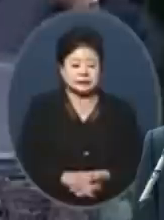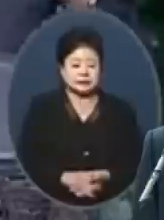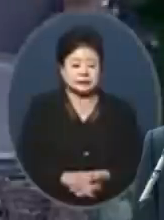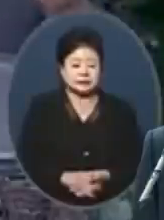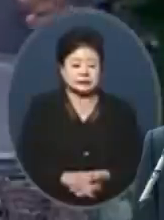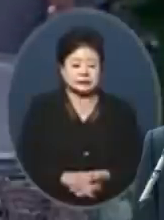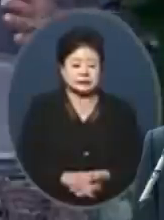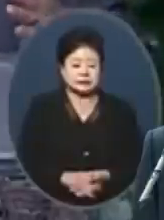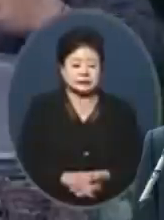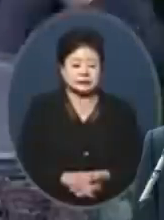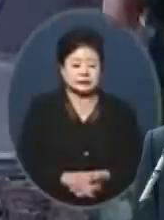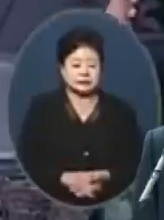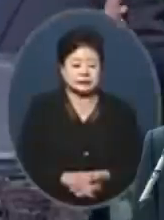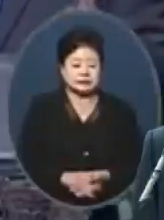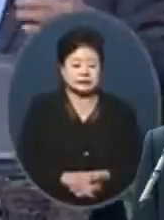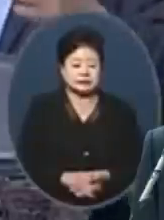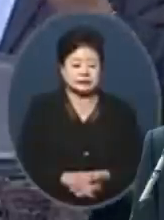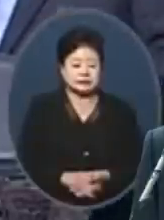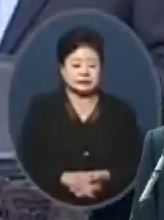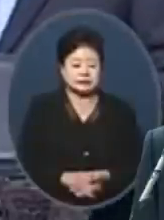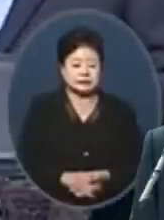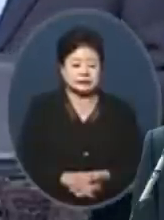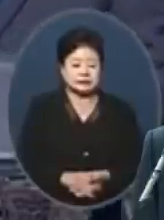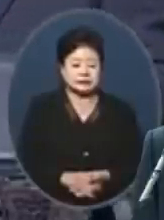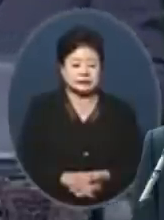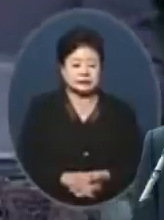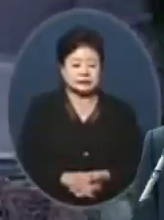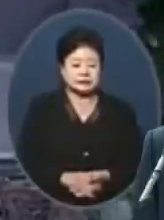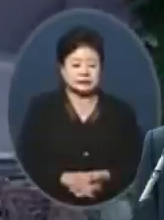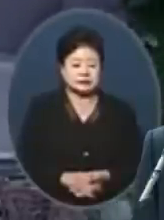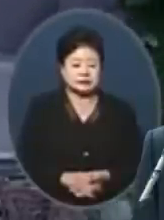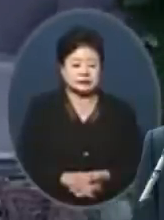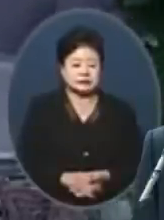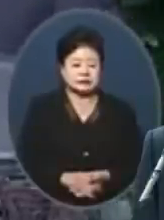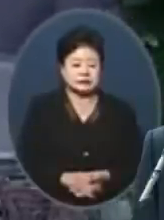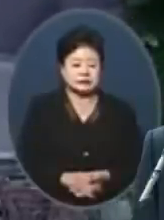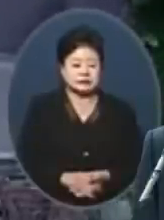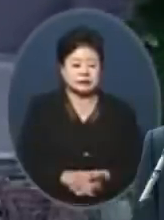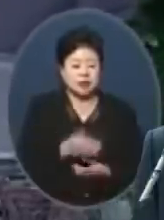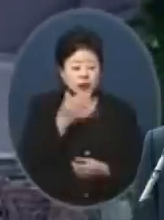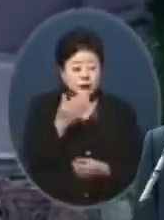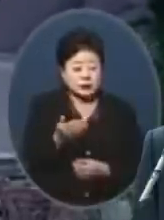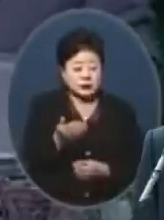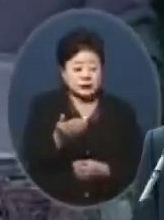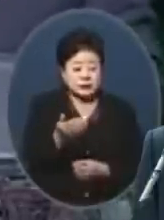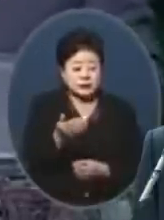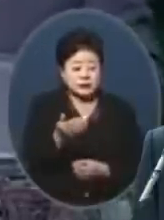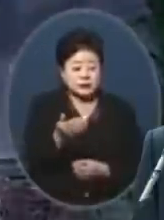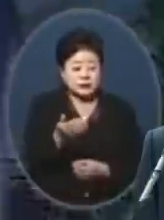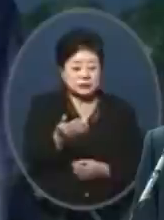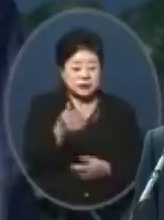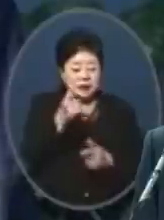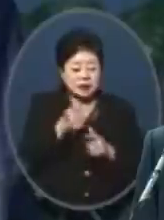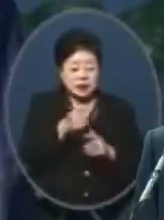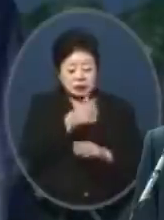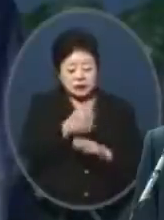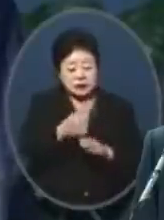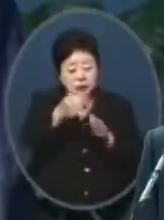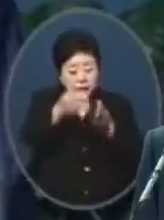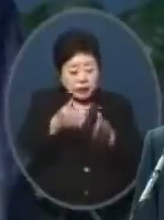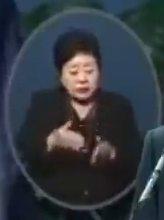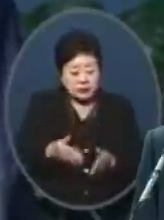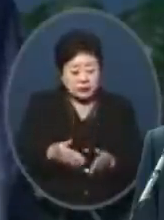matter how much they pray. Without faith, those answers will not come. 여러분, 예수 그리스도를